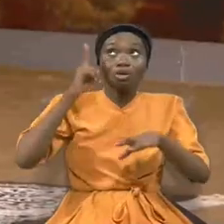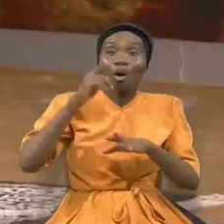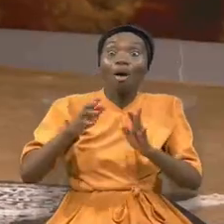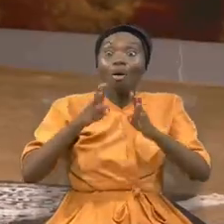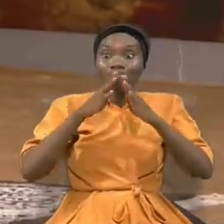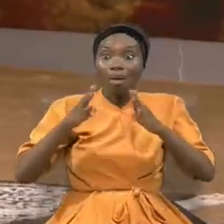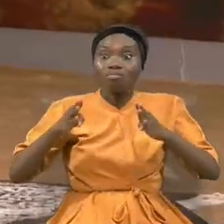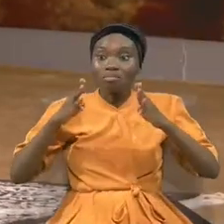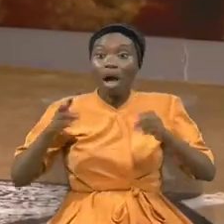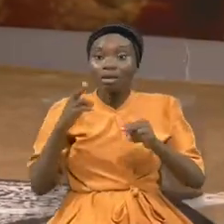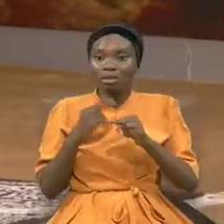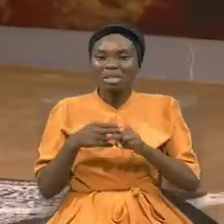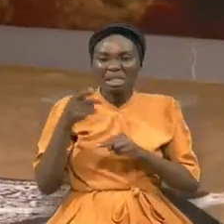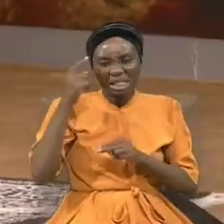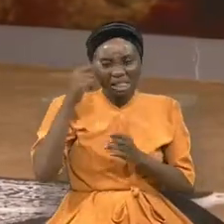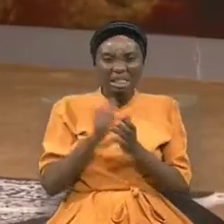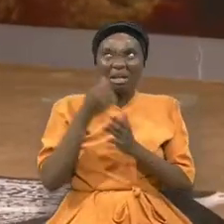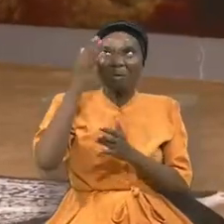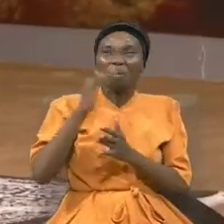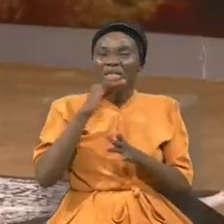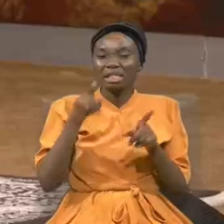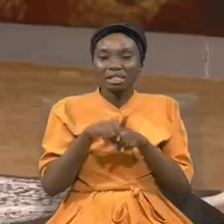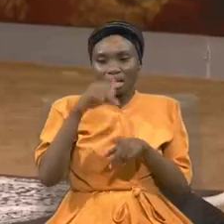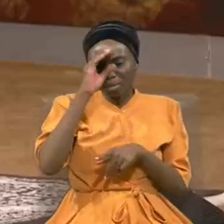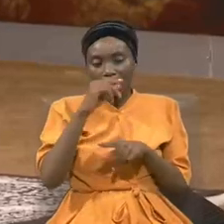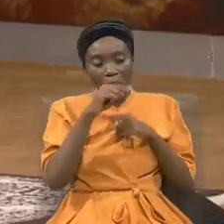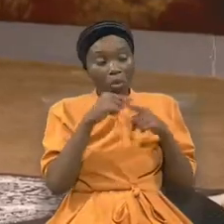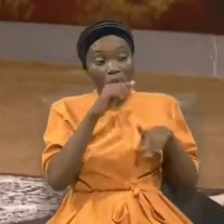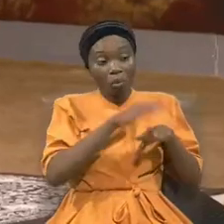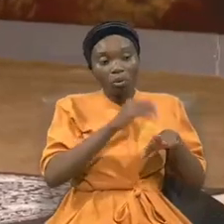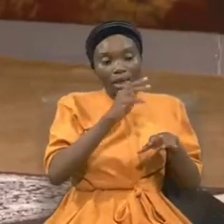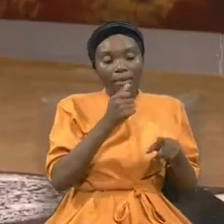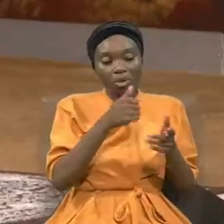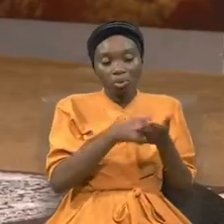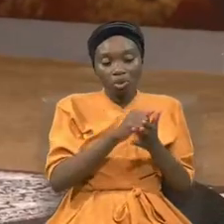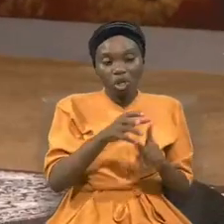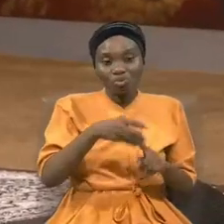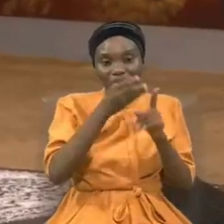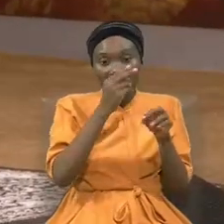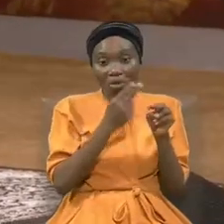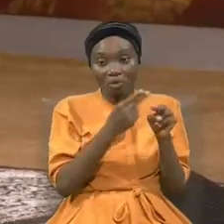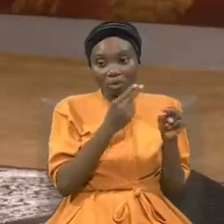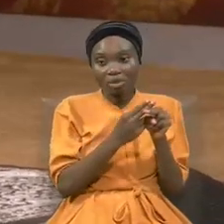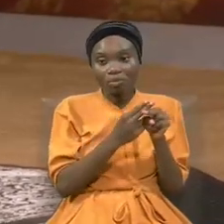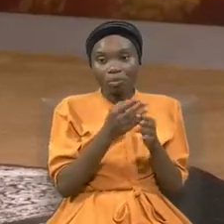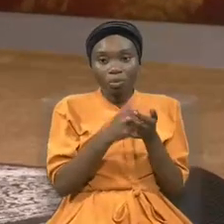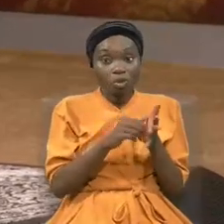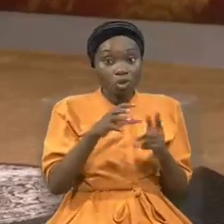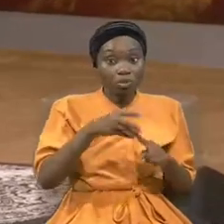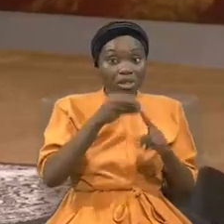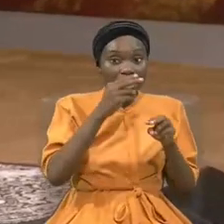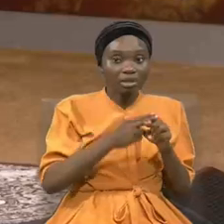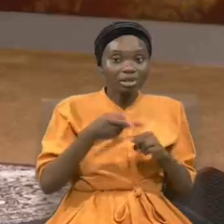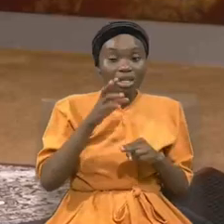grands noms. Ils croient que Dieu est comme un homme. Quand vous l'appelez par ses titres spéciaux, par ses noms